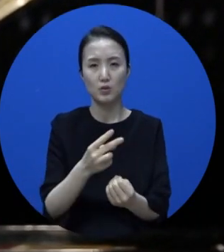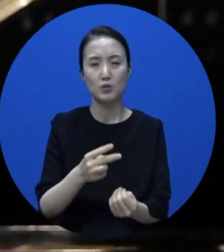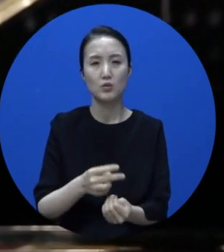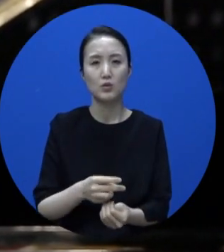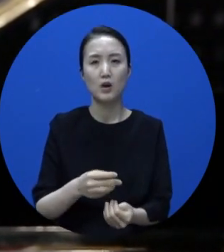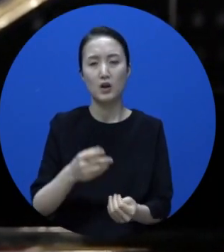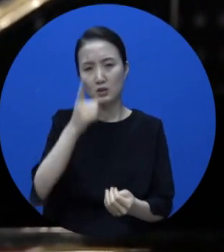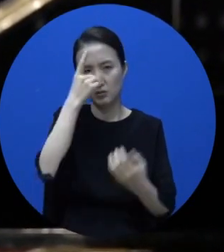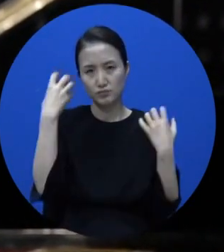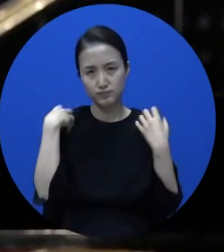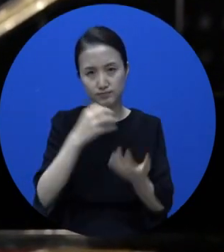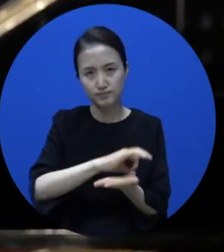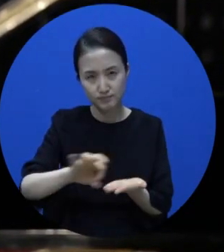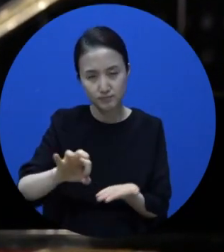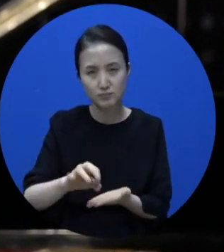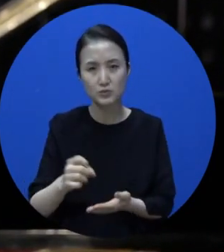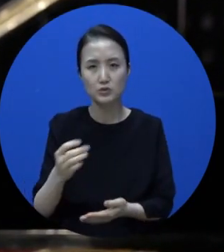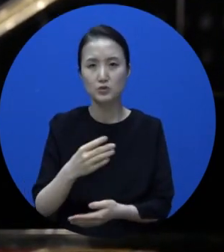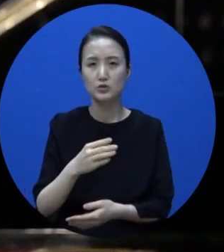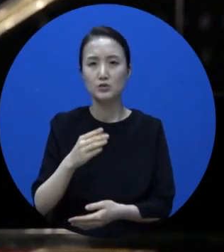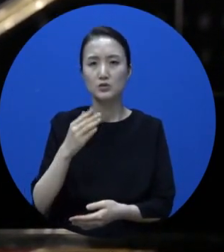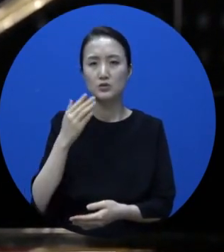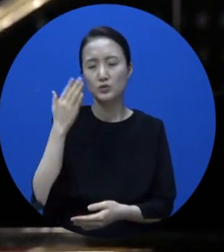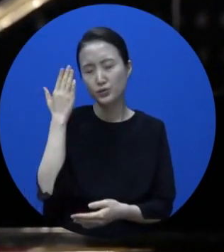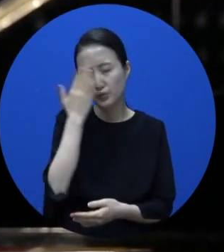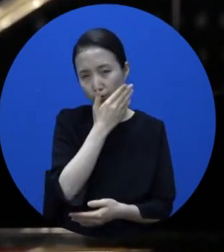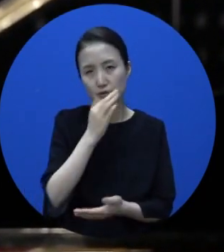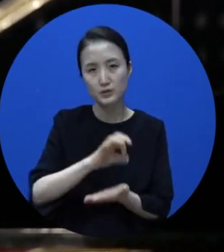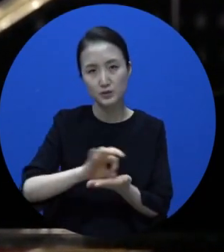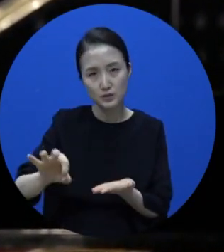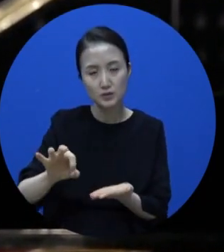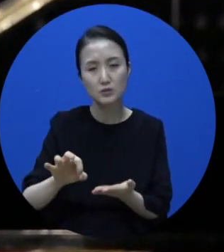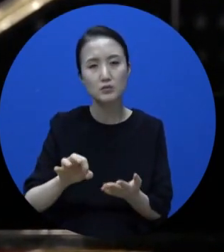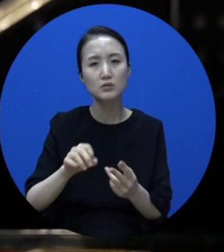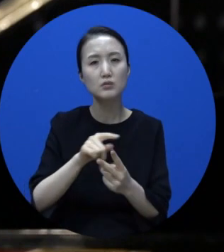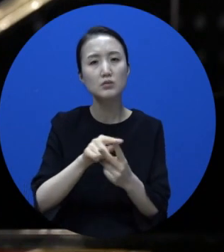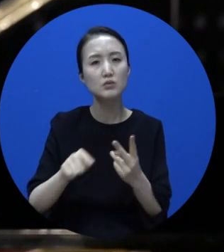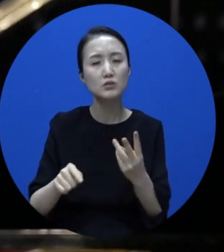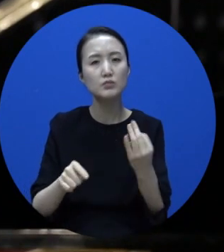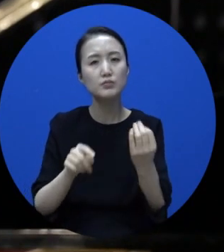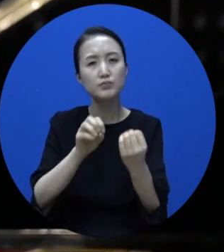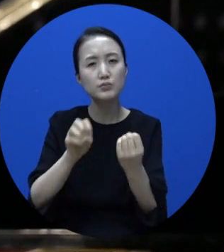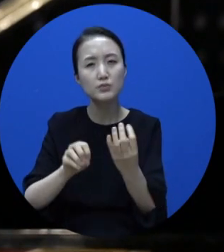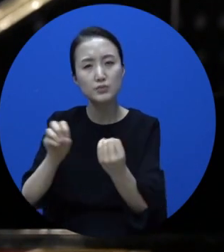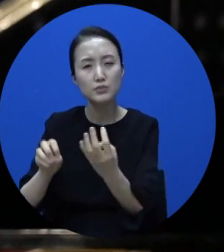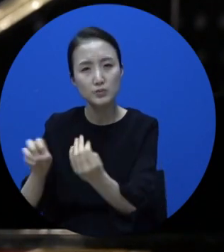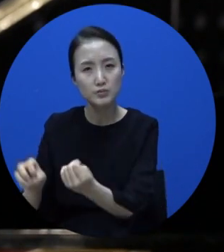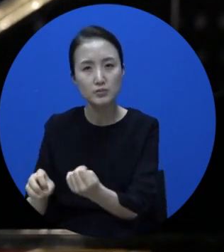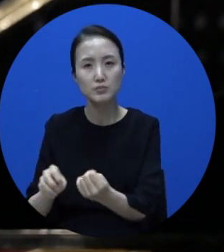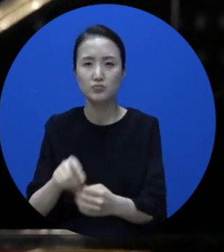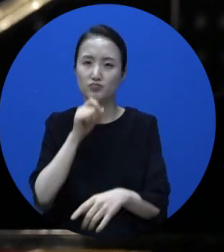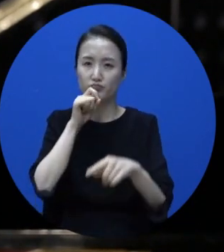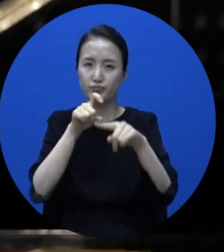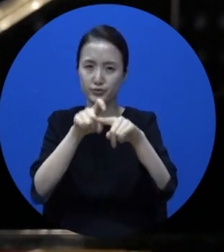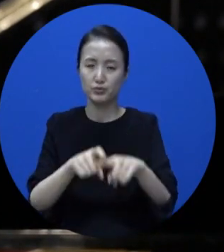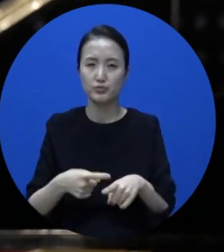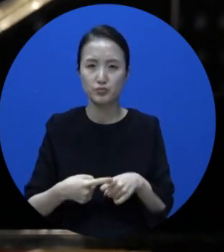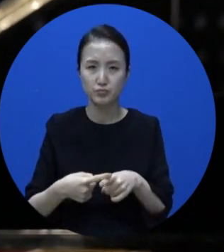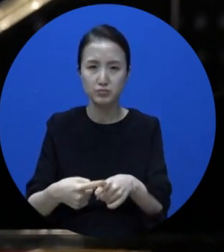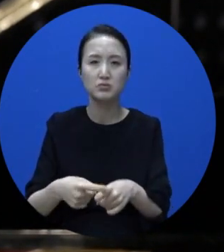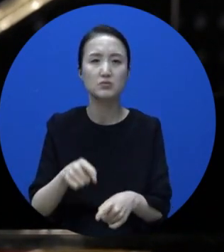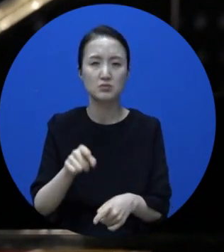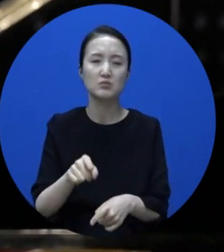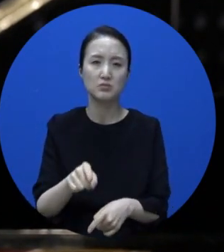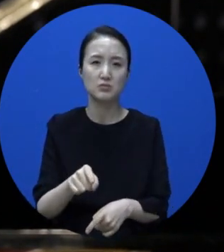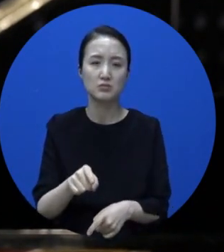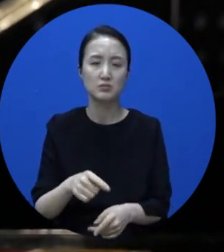증감률 정부 지출의 증감률 의 평균 이겠죠 정확히 말씀드리면 가중평균 이 줘 평균적인